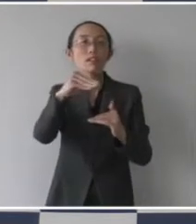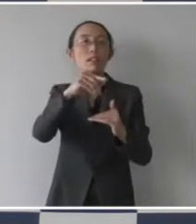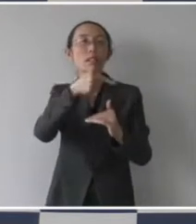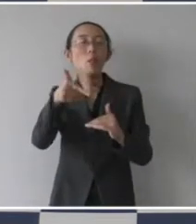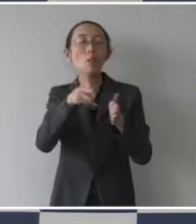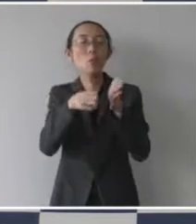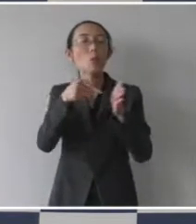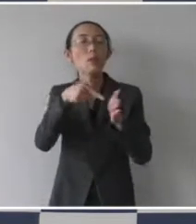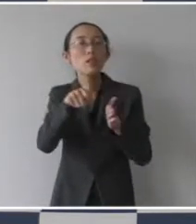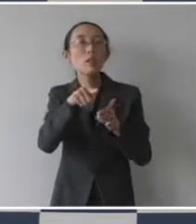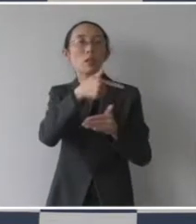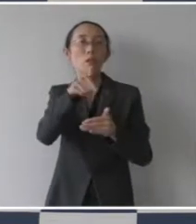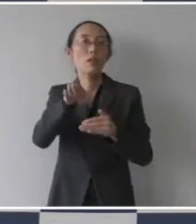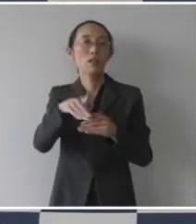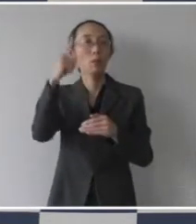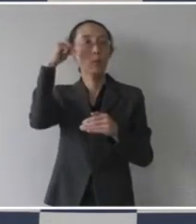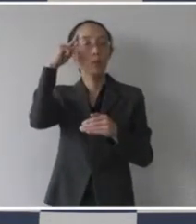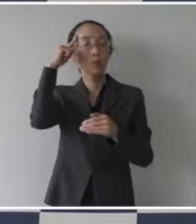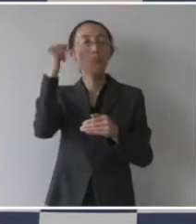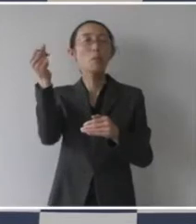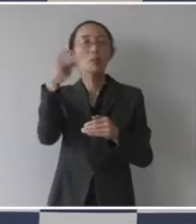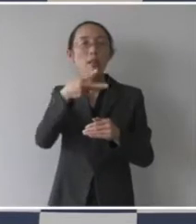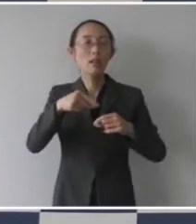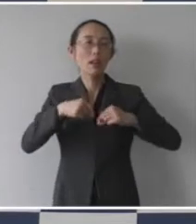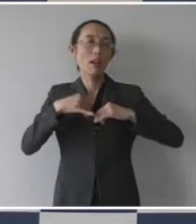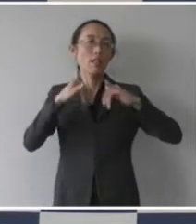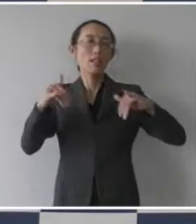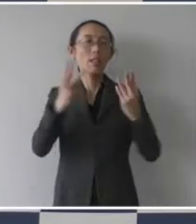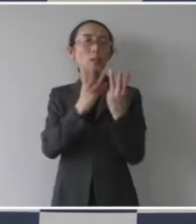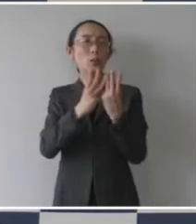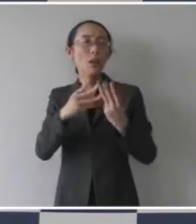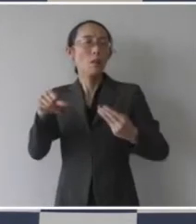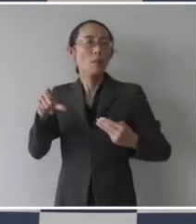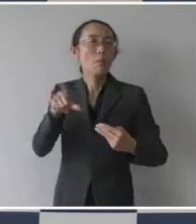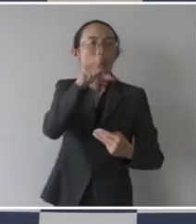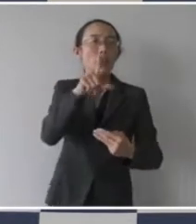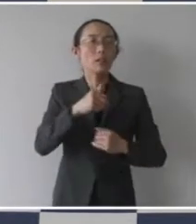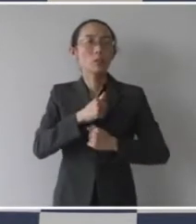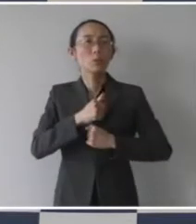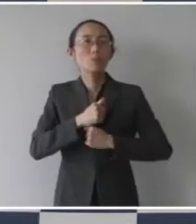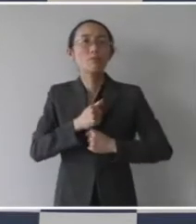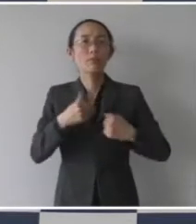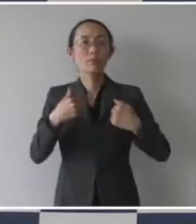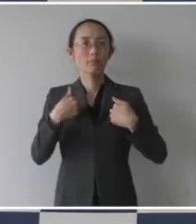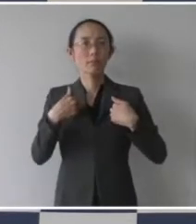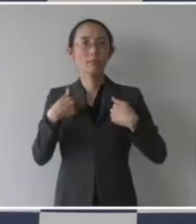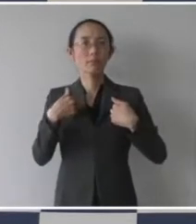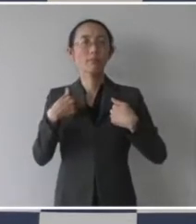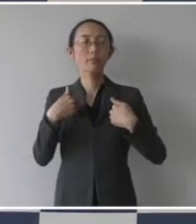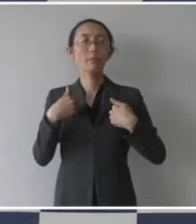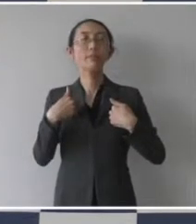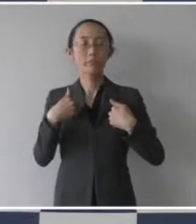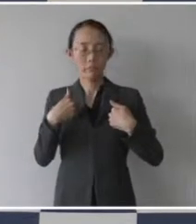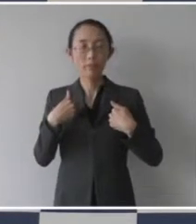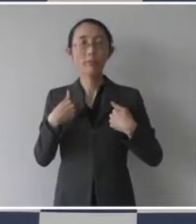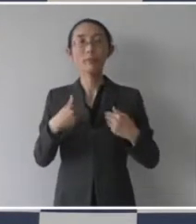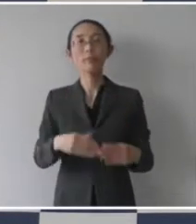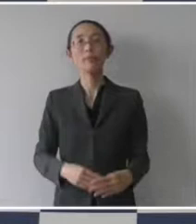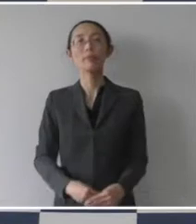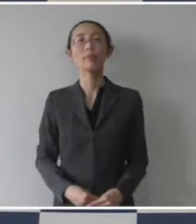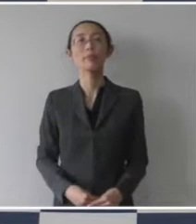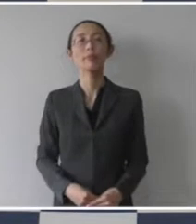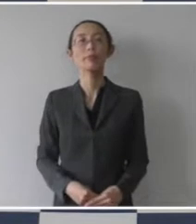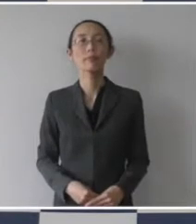今後再拡大が起きないかということ、しっかり今後やっぱり数日間は注視をしていかなきゃいけないなというふうに思っております